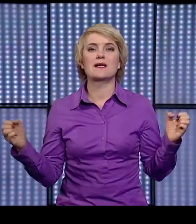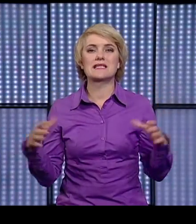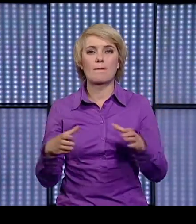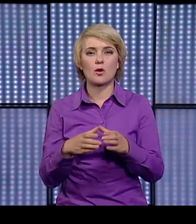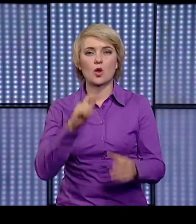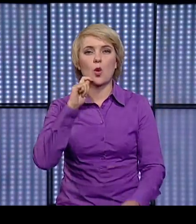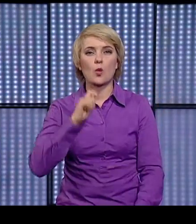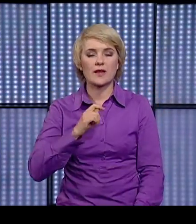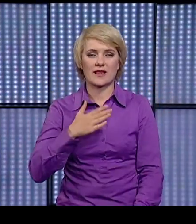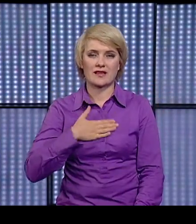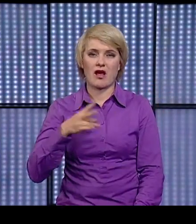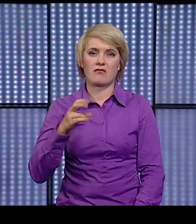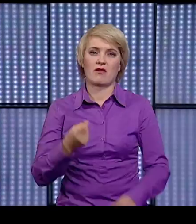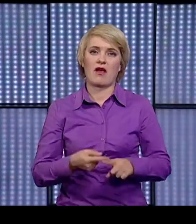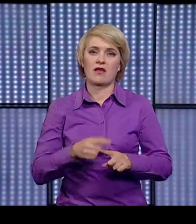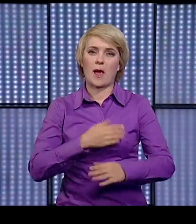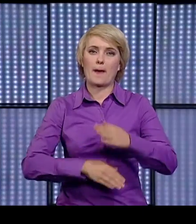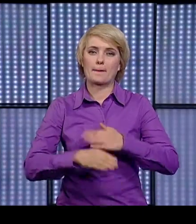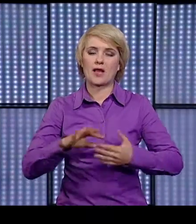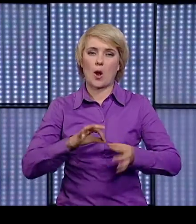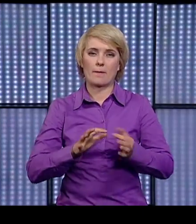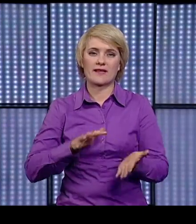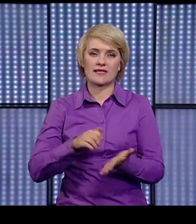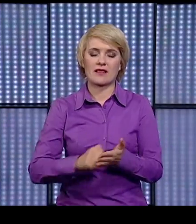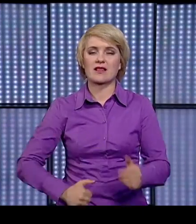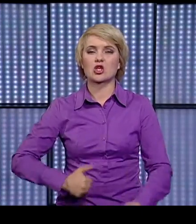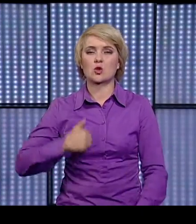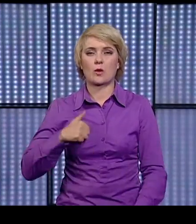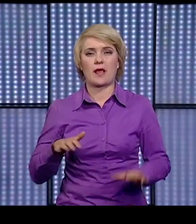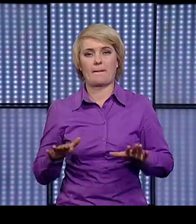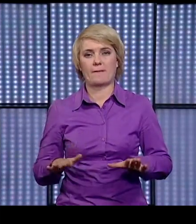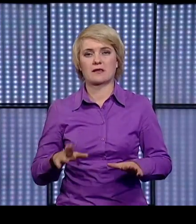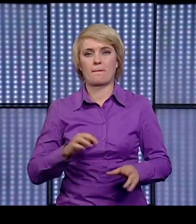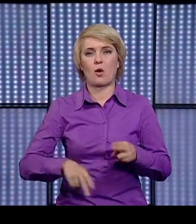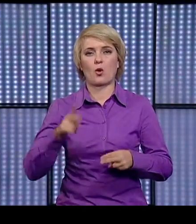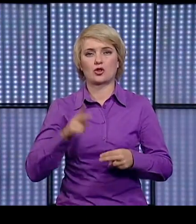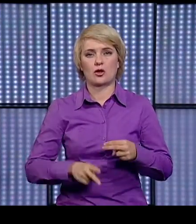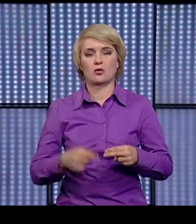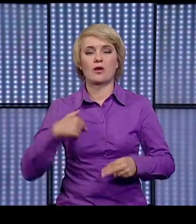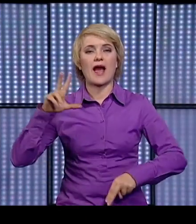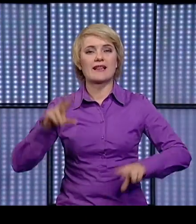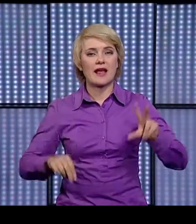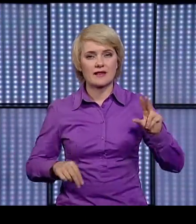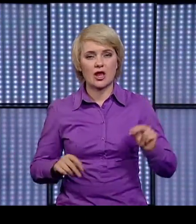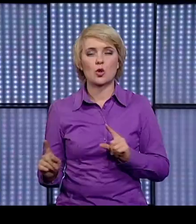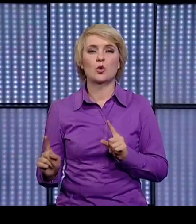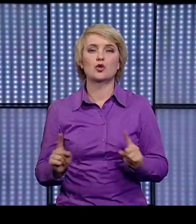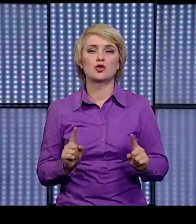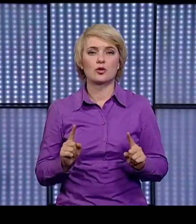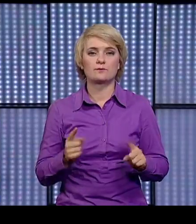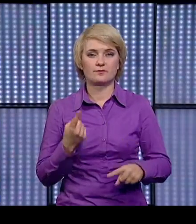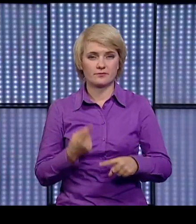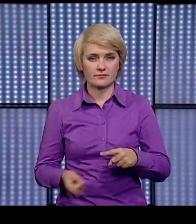Украины наша на этой Паралимпиаде заняла достойное место по окончании. Я надеюсь, что это